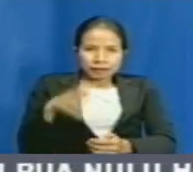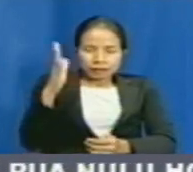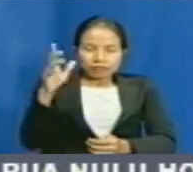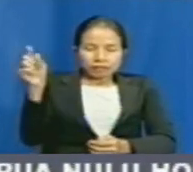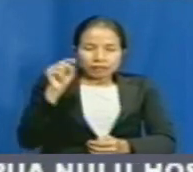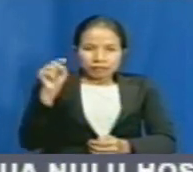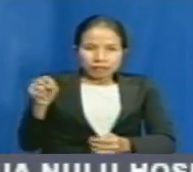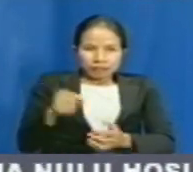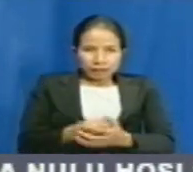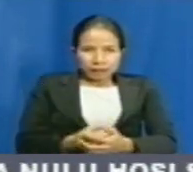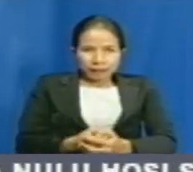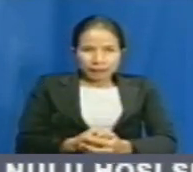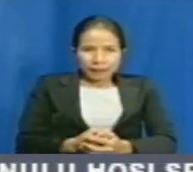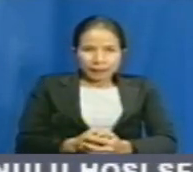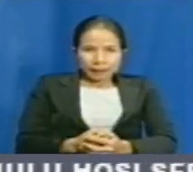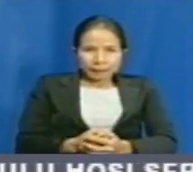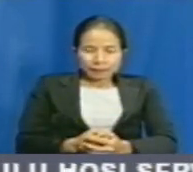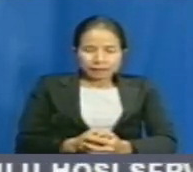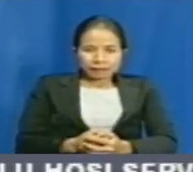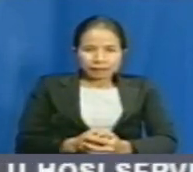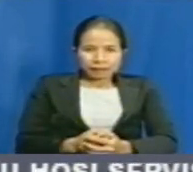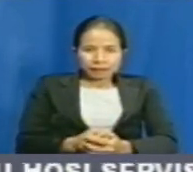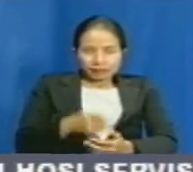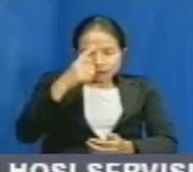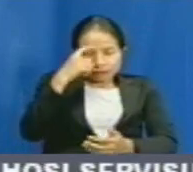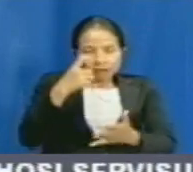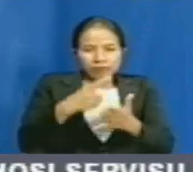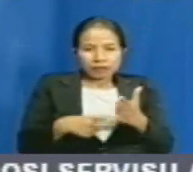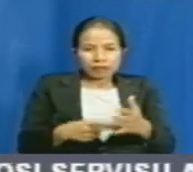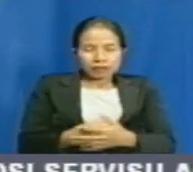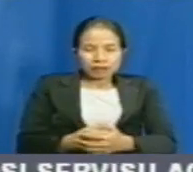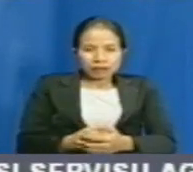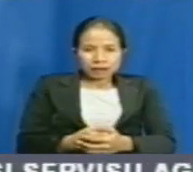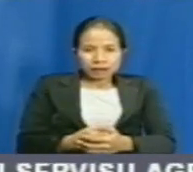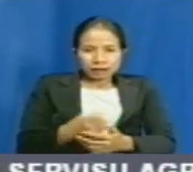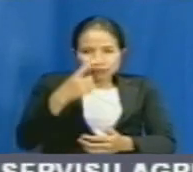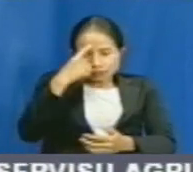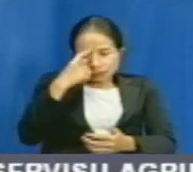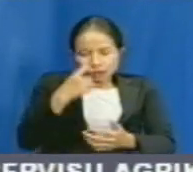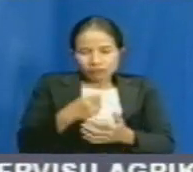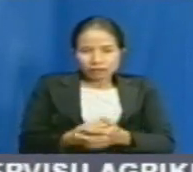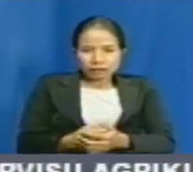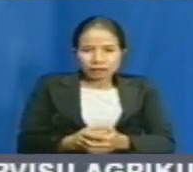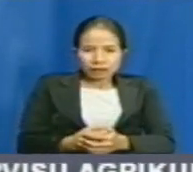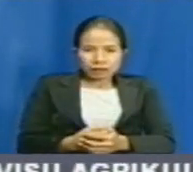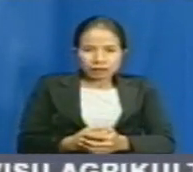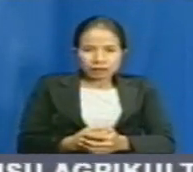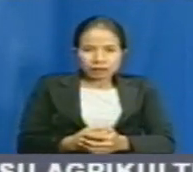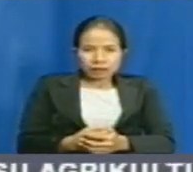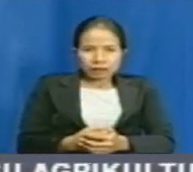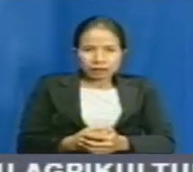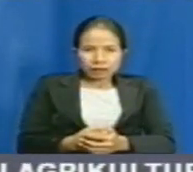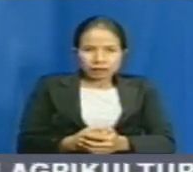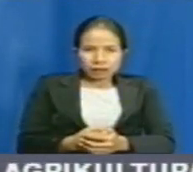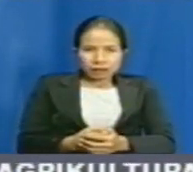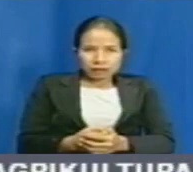50%. Foi 50% no tamba será. Jadi tama udan rai henek harus